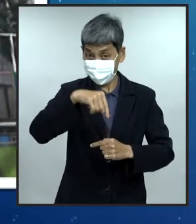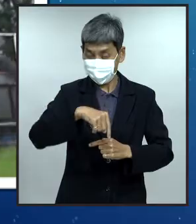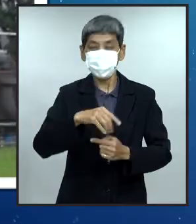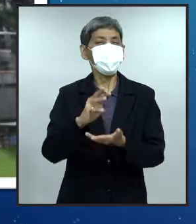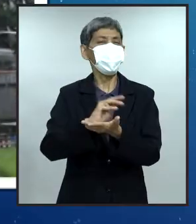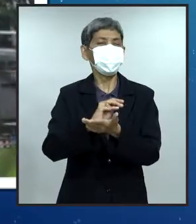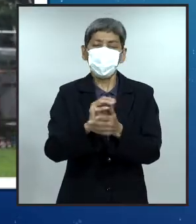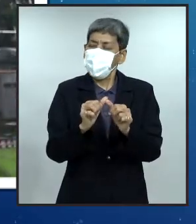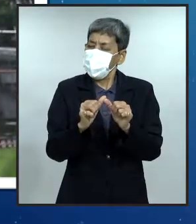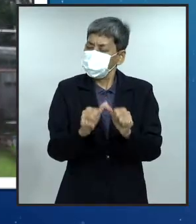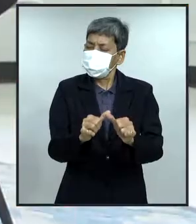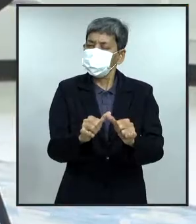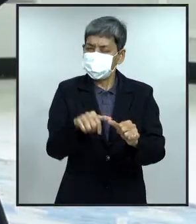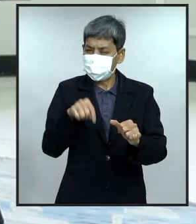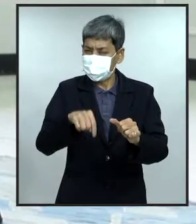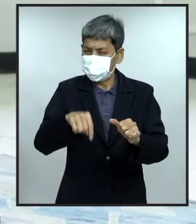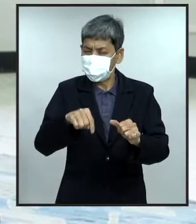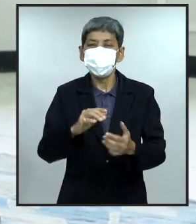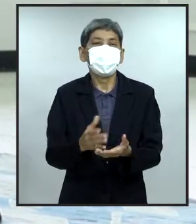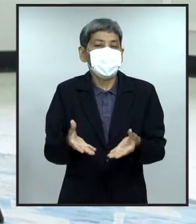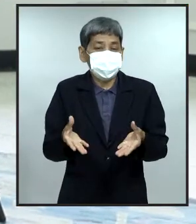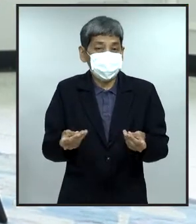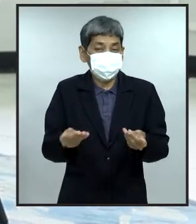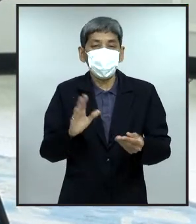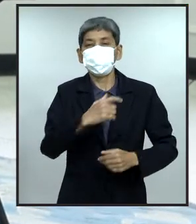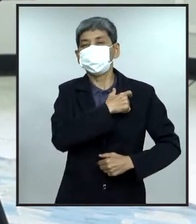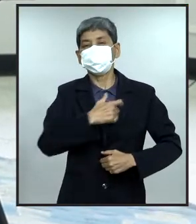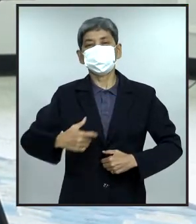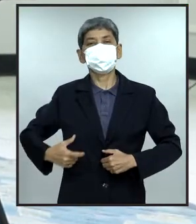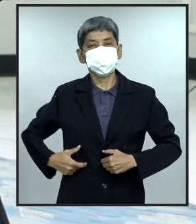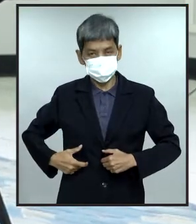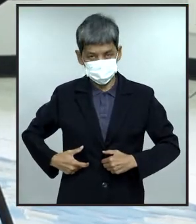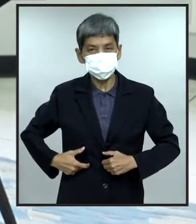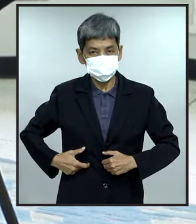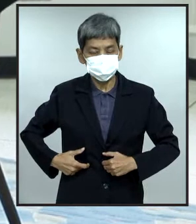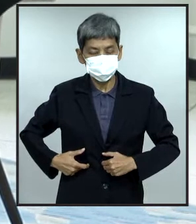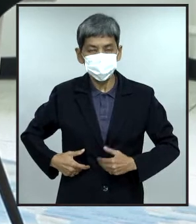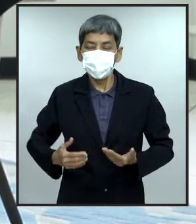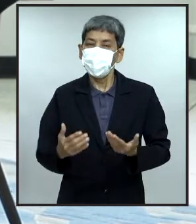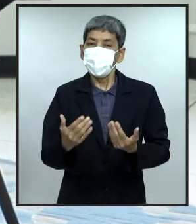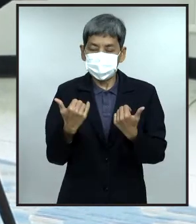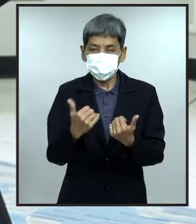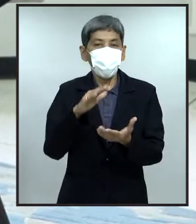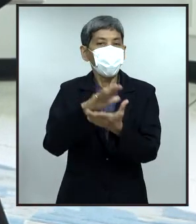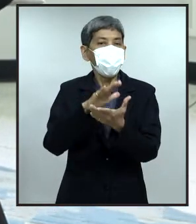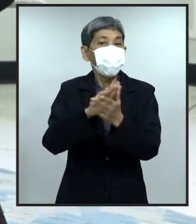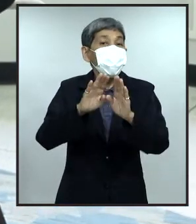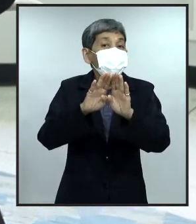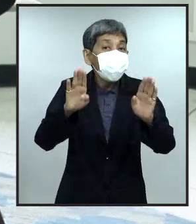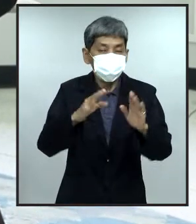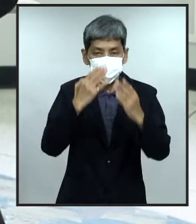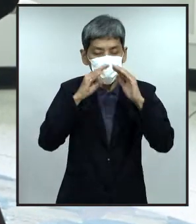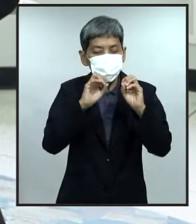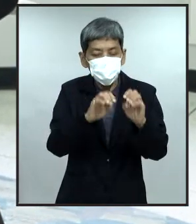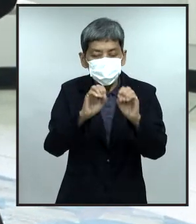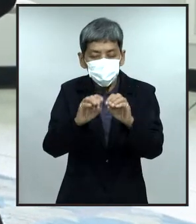นี่ซึ่งที่นี่เนี่ยก็เป็นที่ของทรัพย์สินนะครับแล้วก็ได้เปิดโรงเรียน